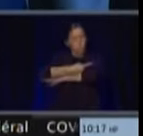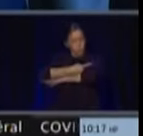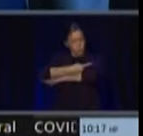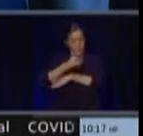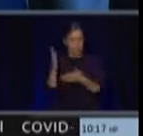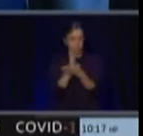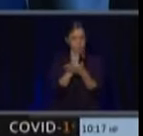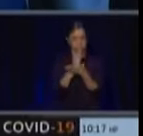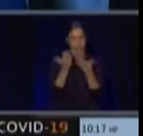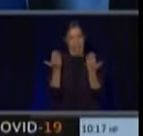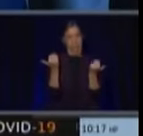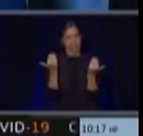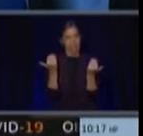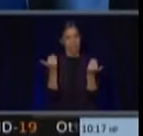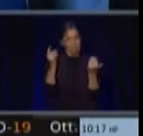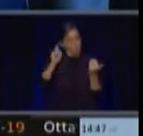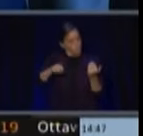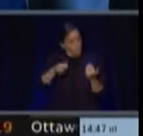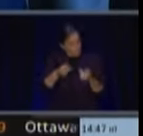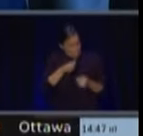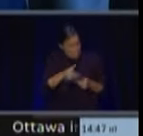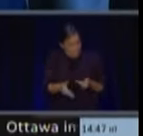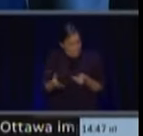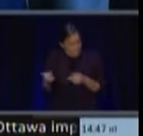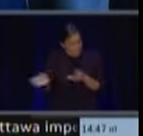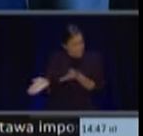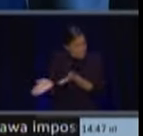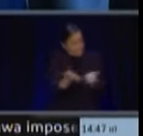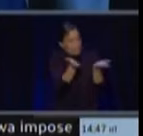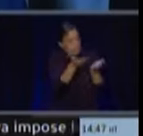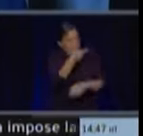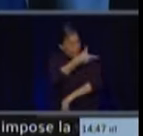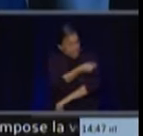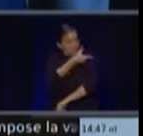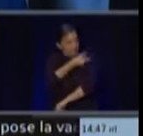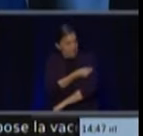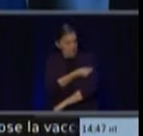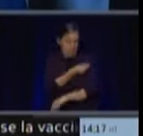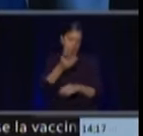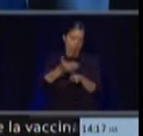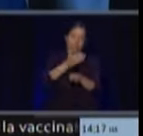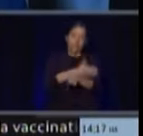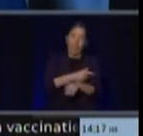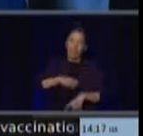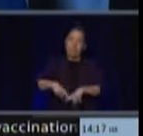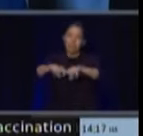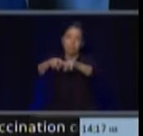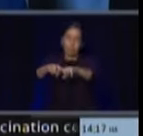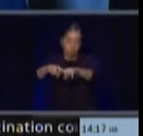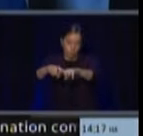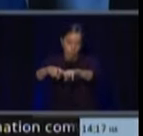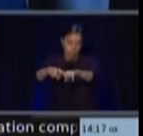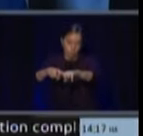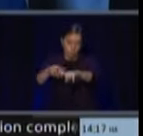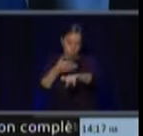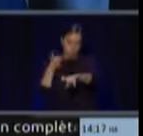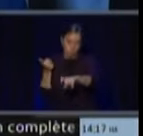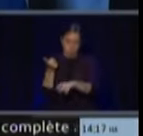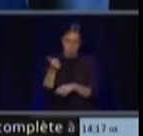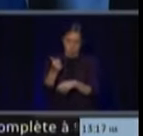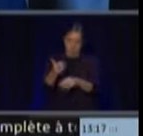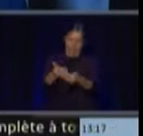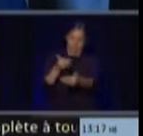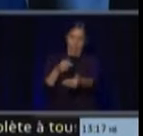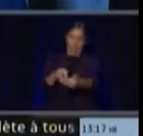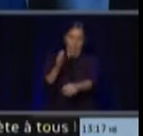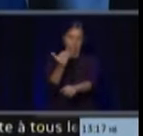jours, bien, il faut absolument que vous le faites dans les prochains jours si vous ne voulez pas être suspendu, malheureusement, à compter du 15